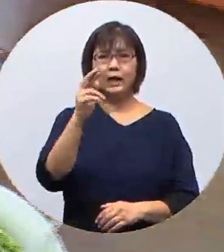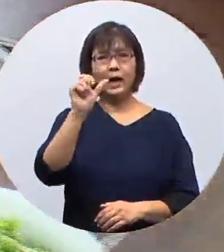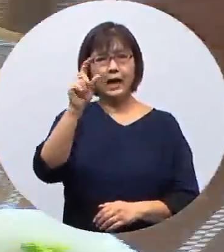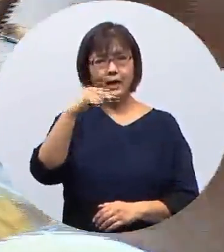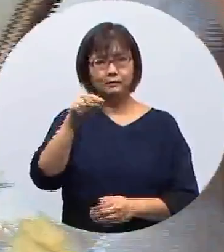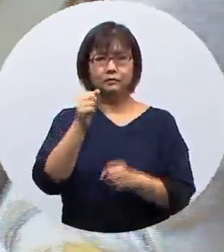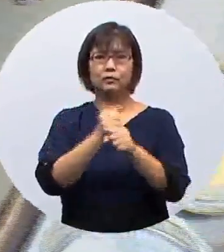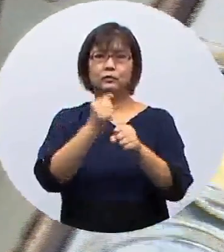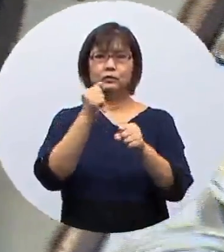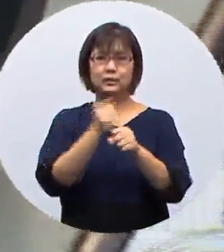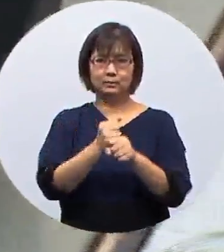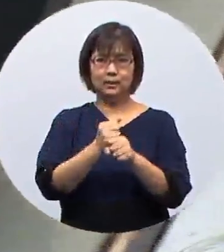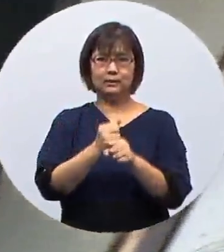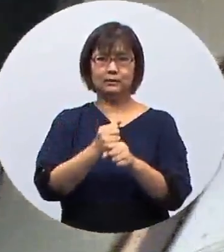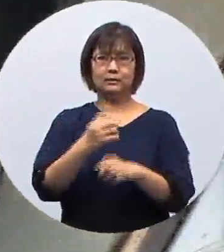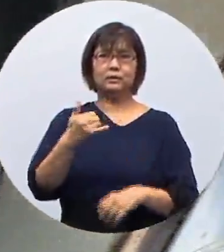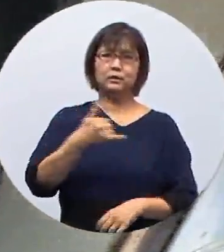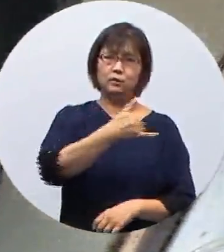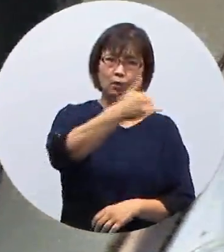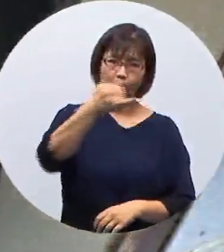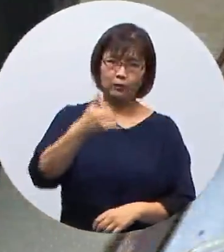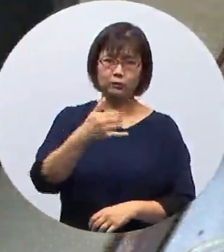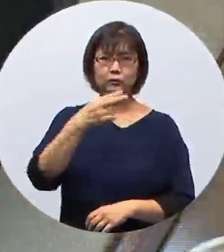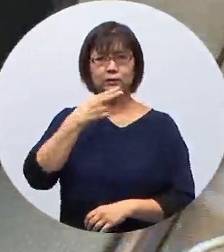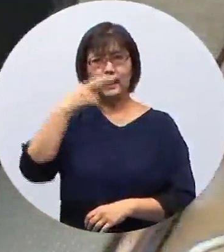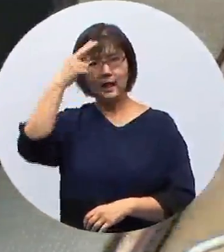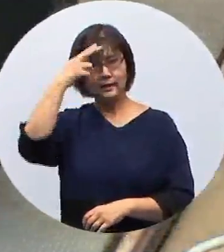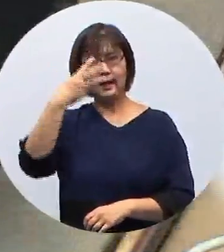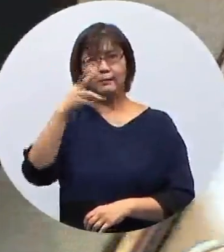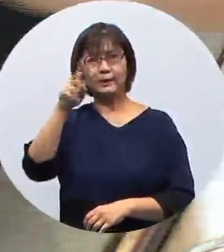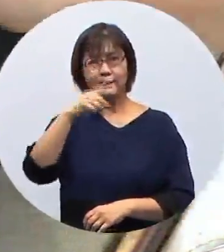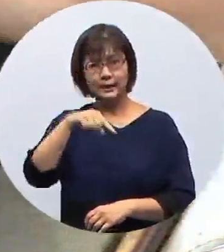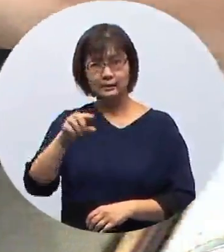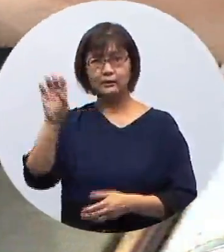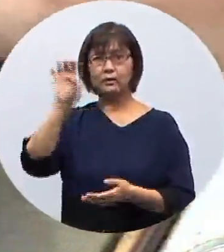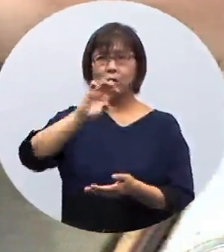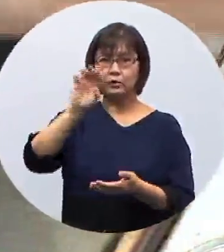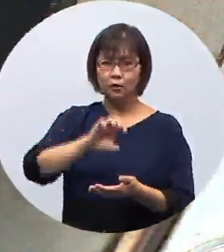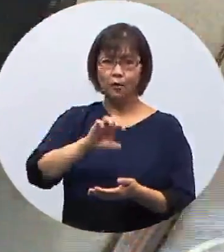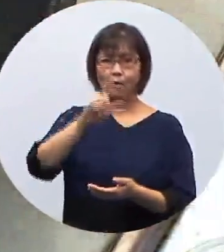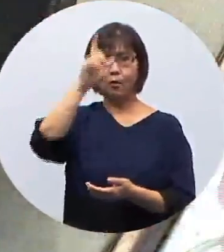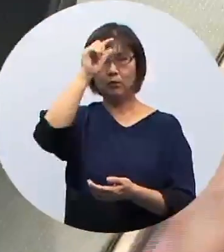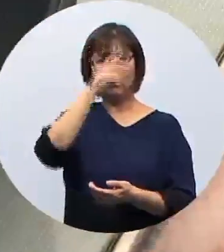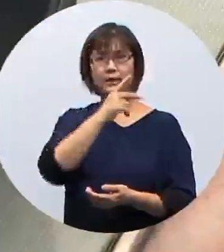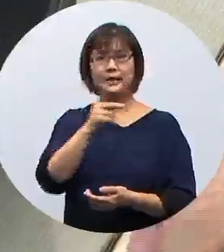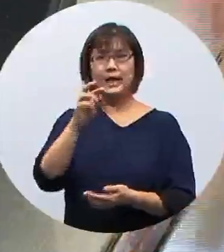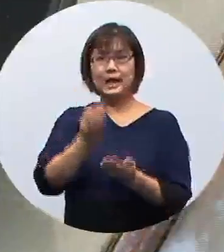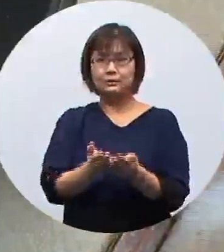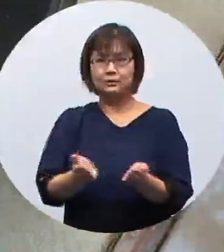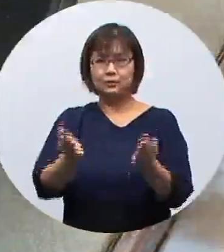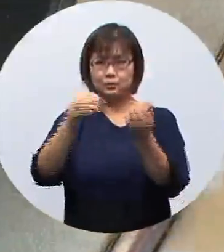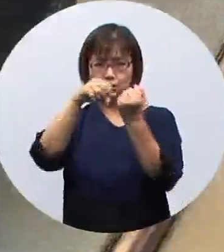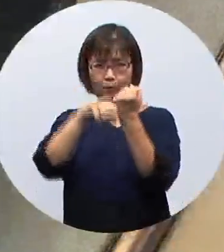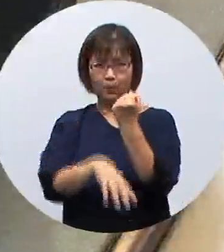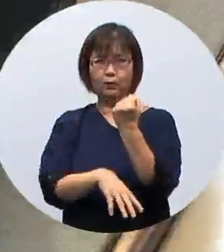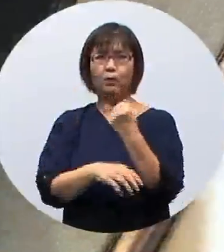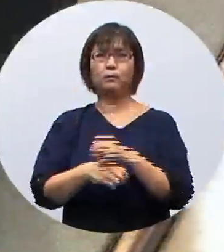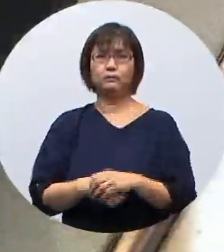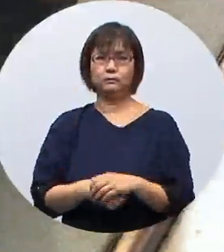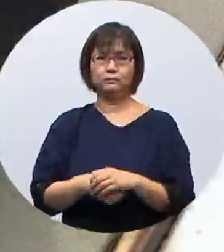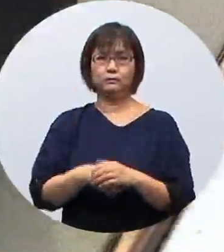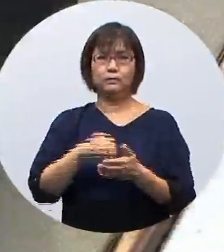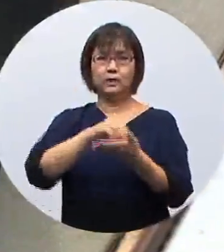醤油、 みりんと胡椒を入れます。 はい、鶏ガラスープの素に、これ